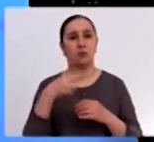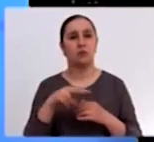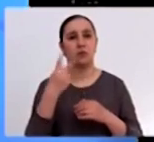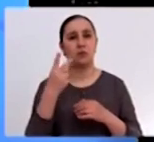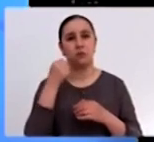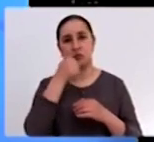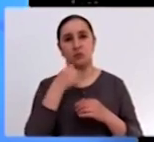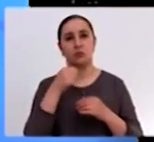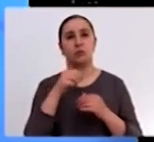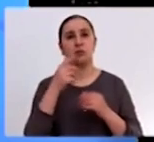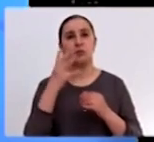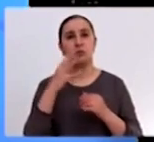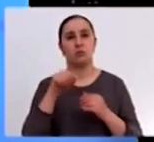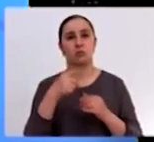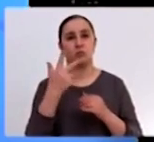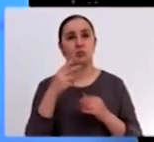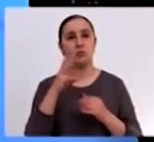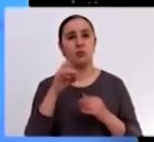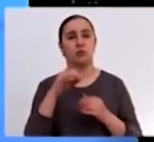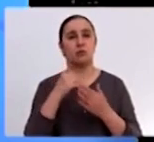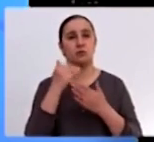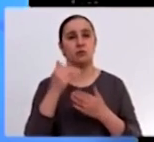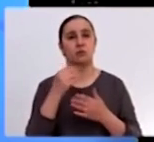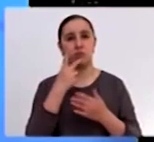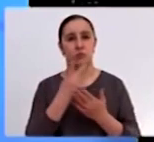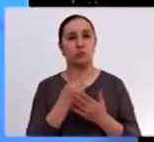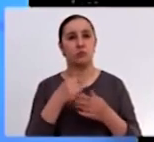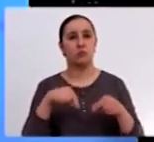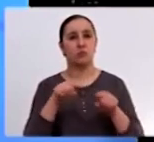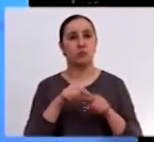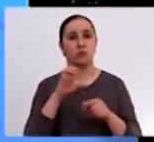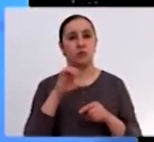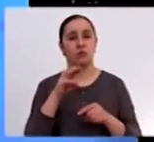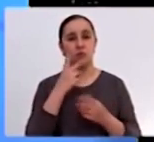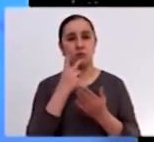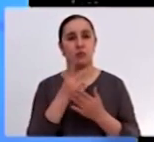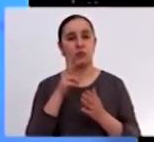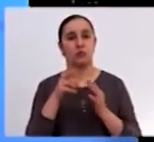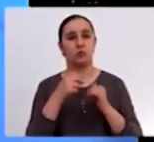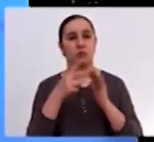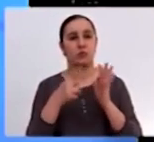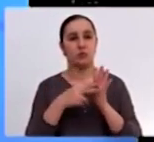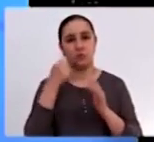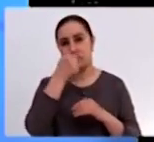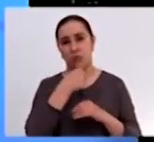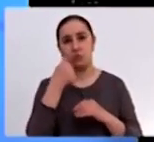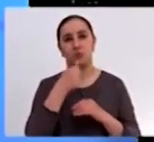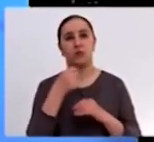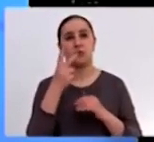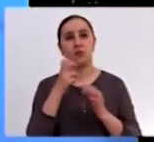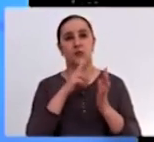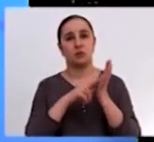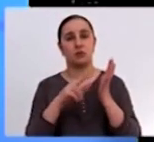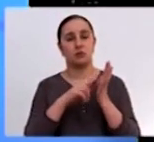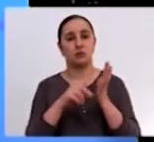bu 4.3 milliardga yetishi kutilmoqda. Ushbu statistika shuni ko'rsatadiki, 2018-yilda